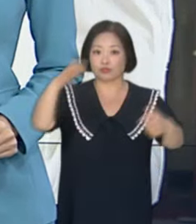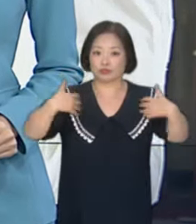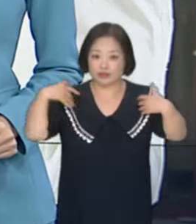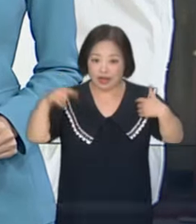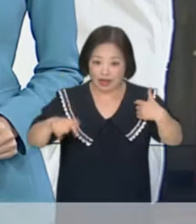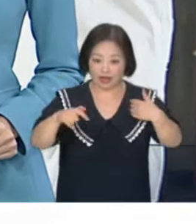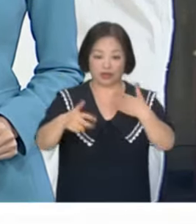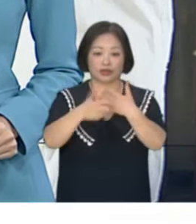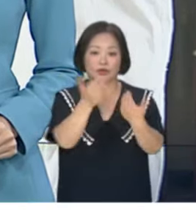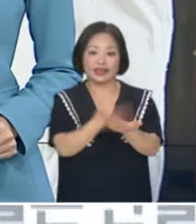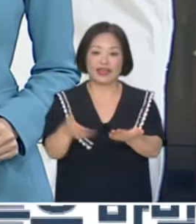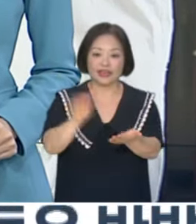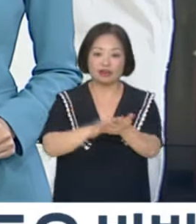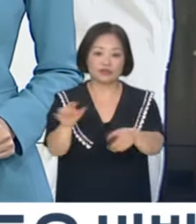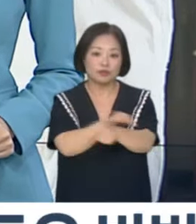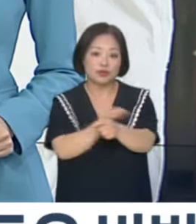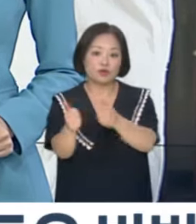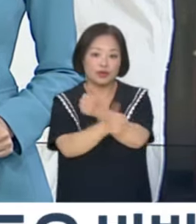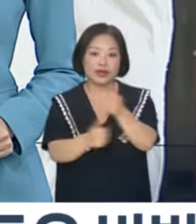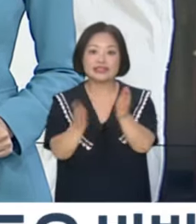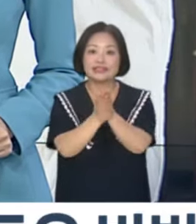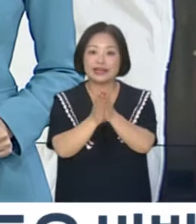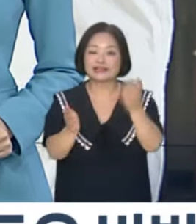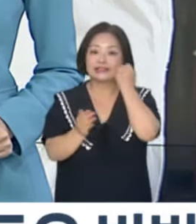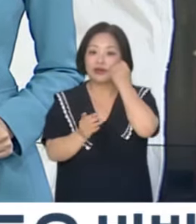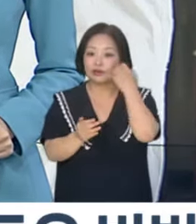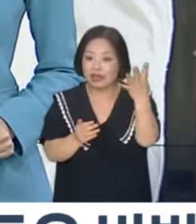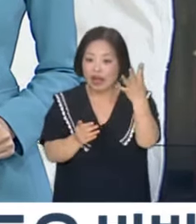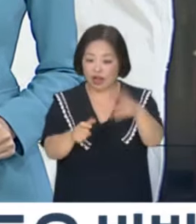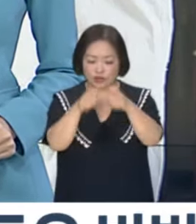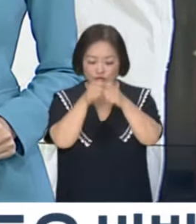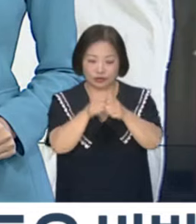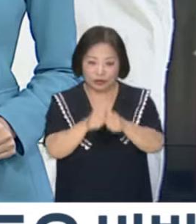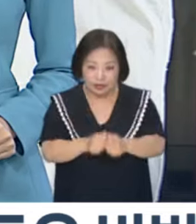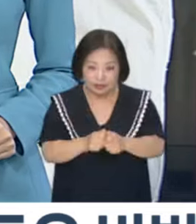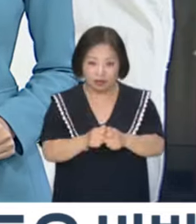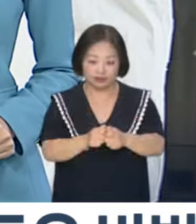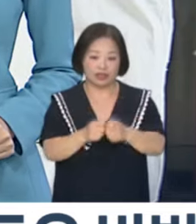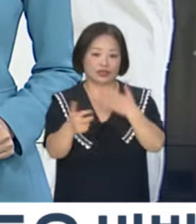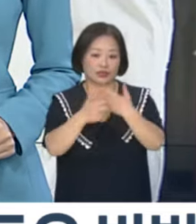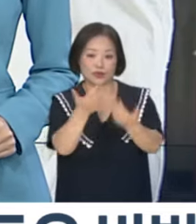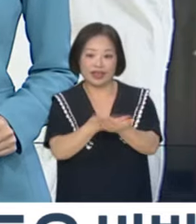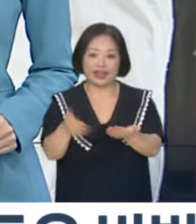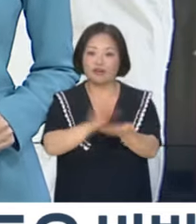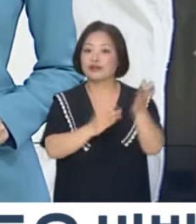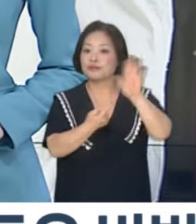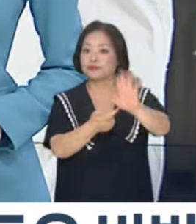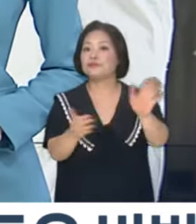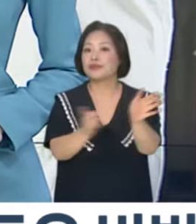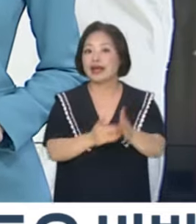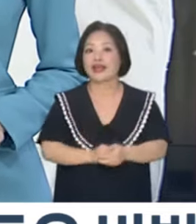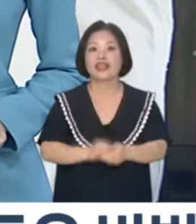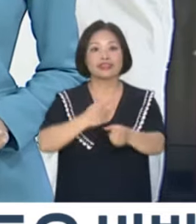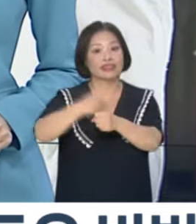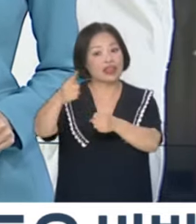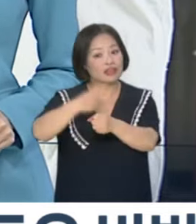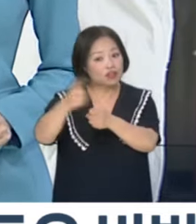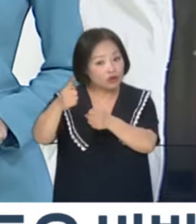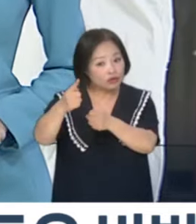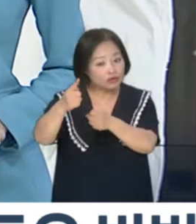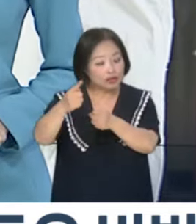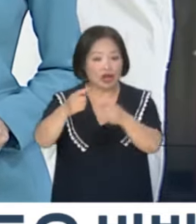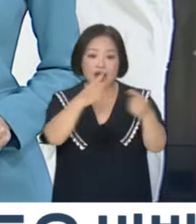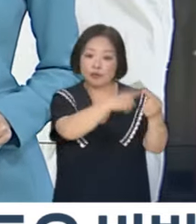정부가 의료개혁특별위원회를 출범한 지 넉 달 만에 구체화된 의료개혁 방안을 발표했습니다. 내년 초까지 두